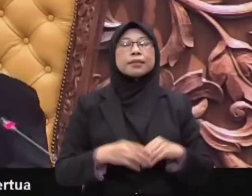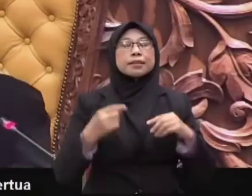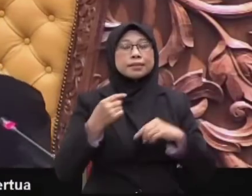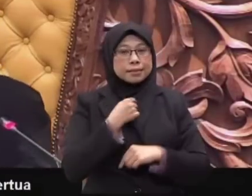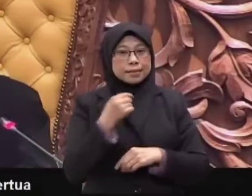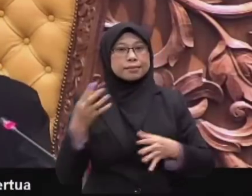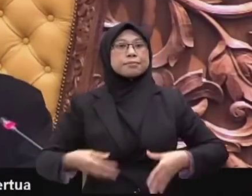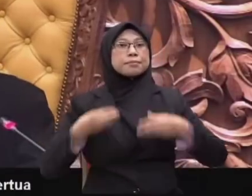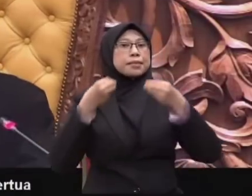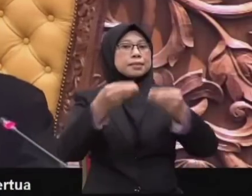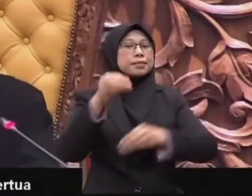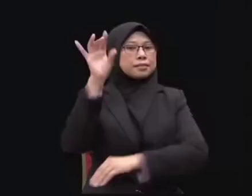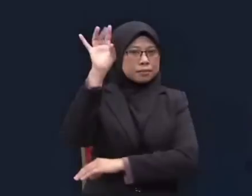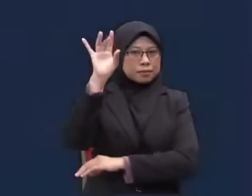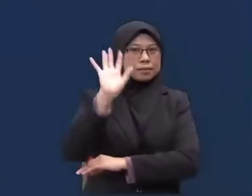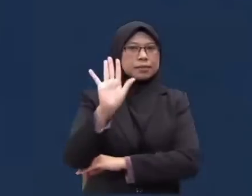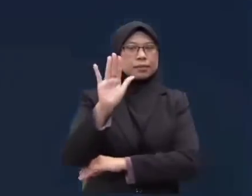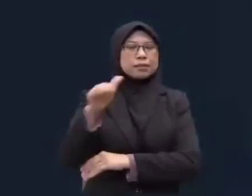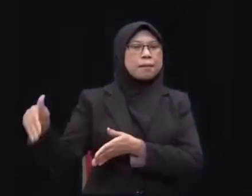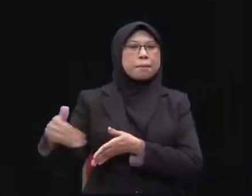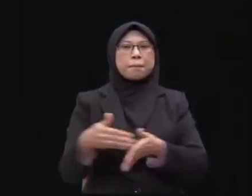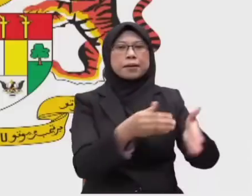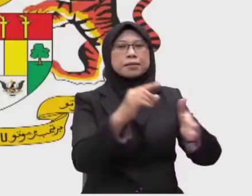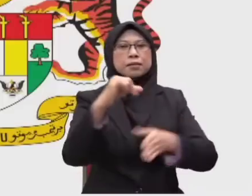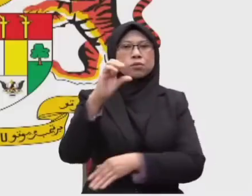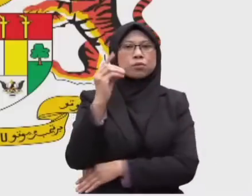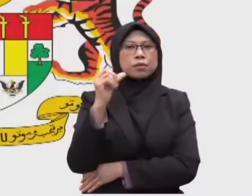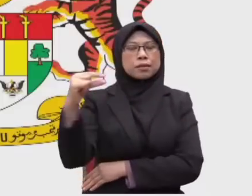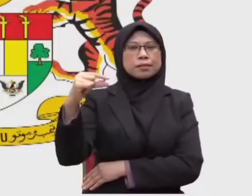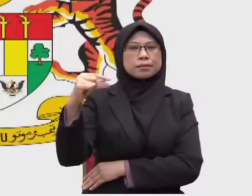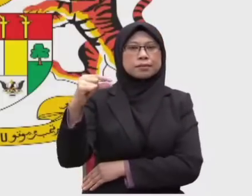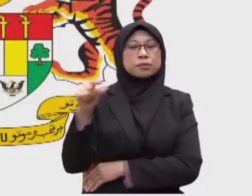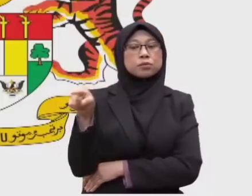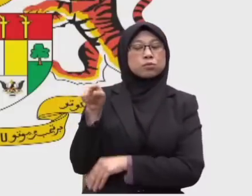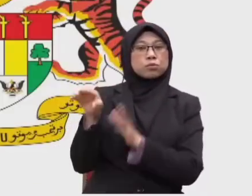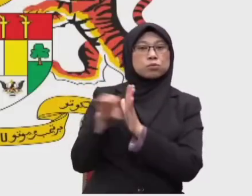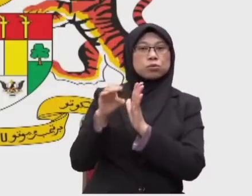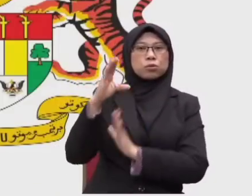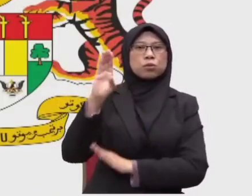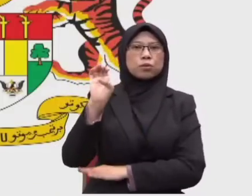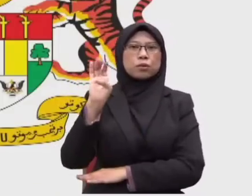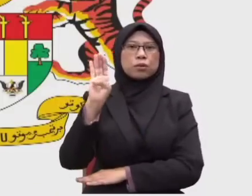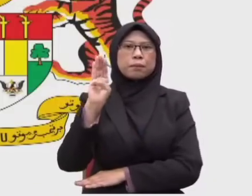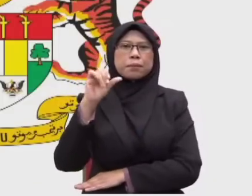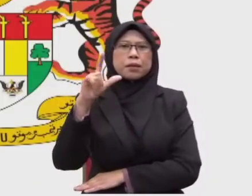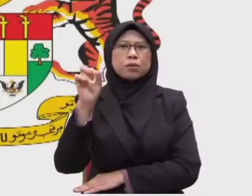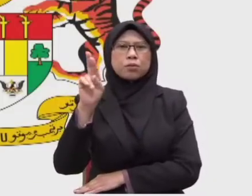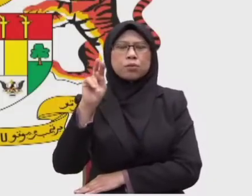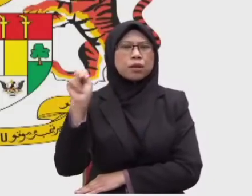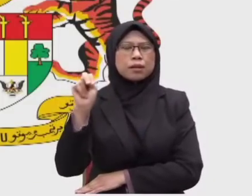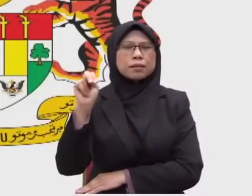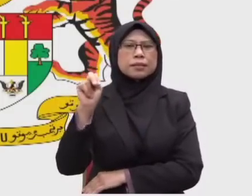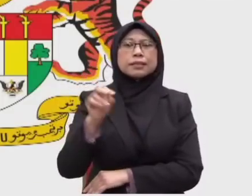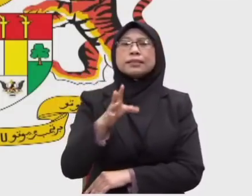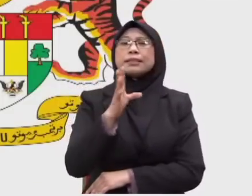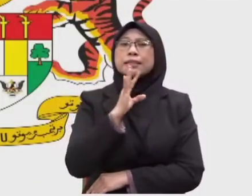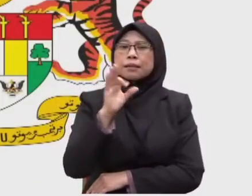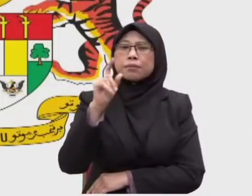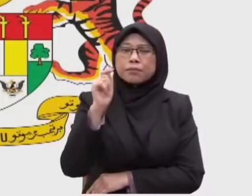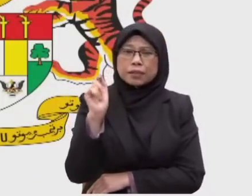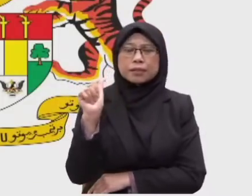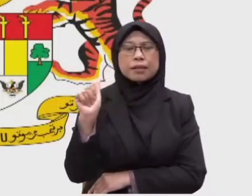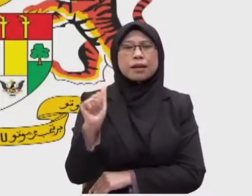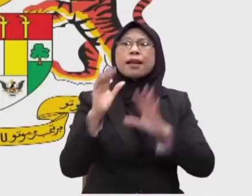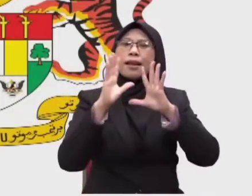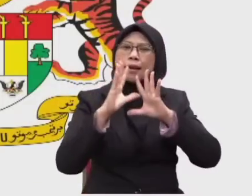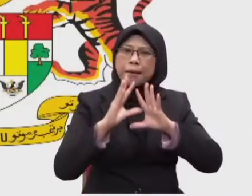Saya akan bagi. InsyaAllah, saya gudang lepas ini. Inilah contoh beluran. Dia boleh cakap dengan fakta, lemah lembut, tidak